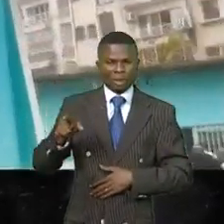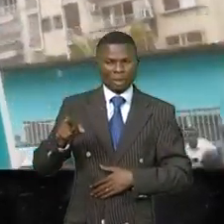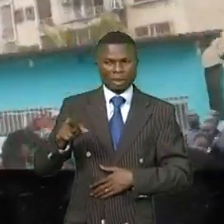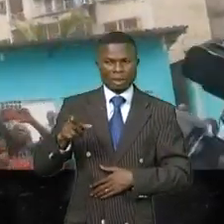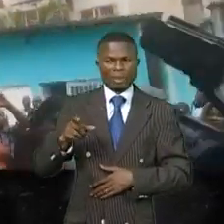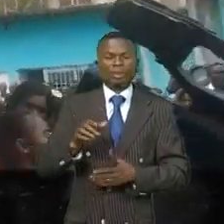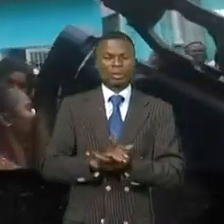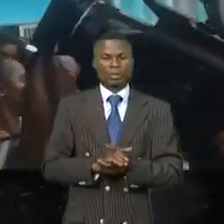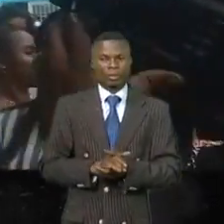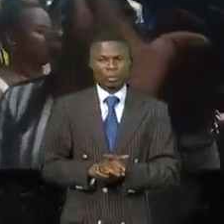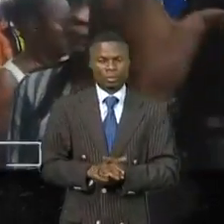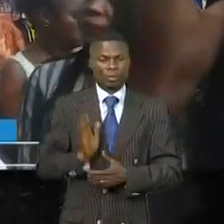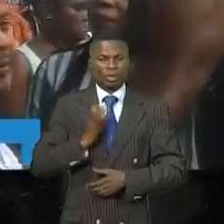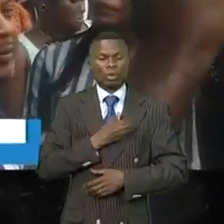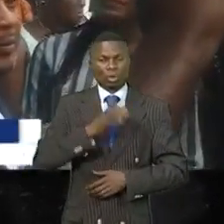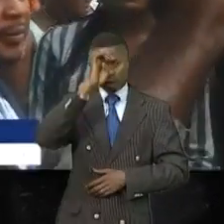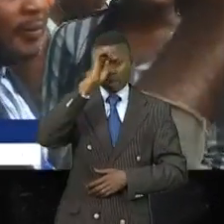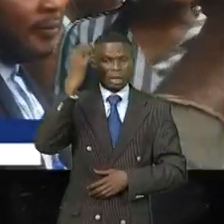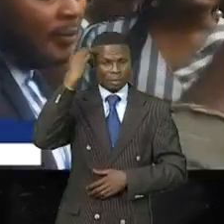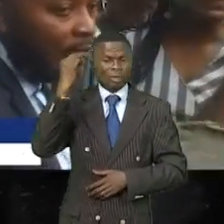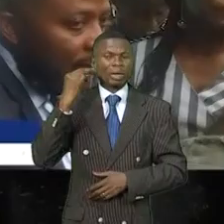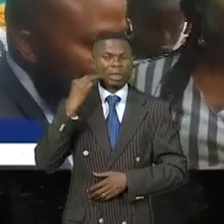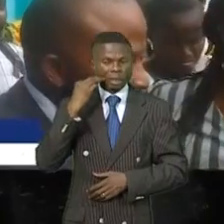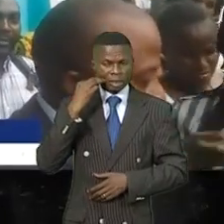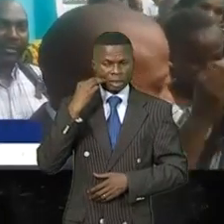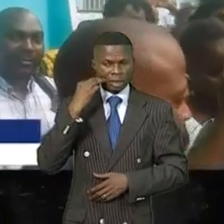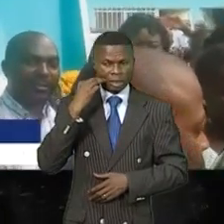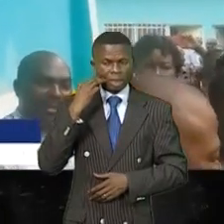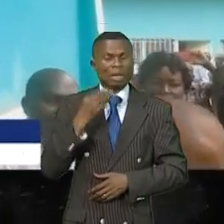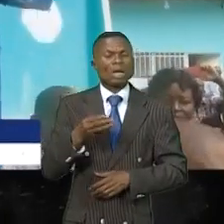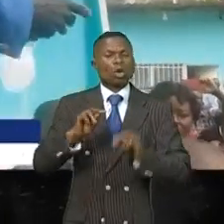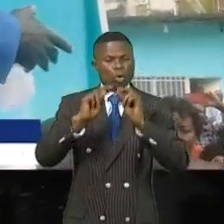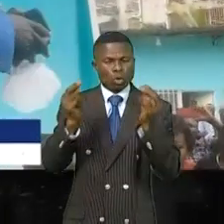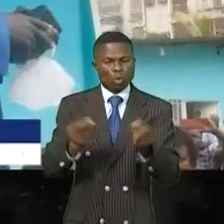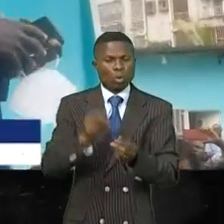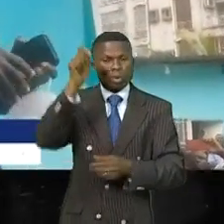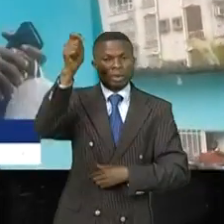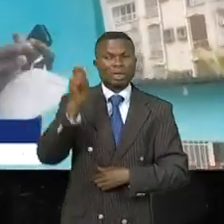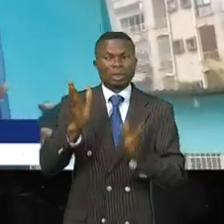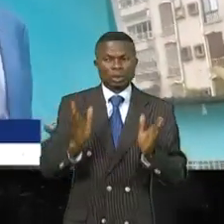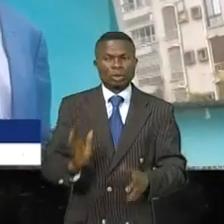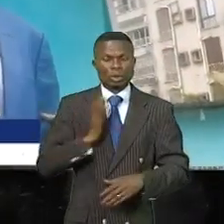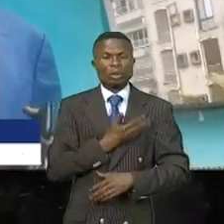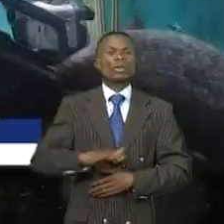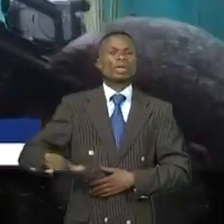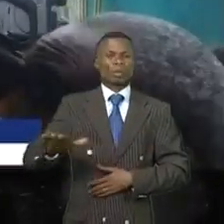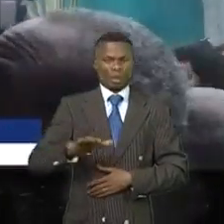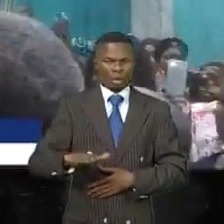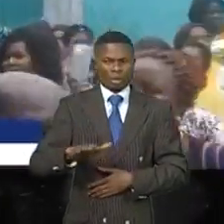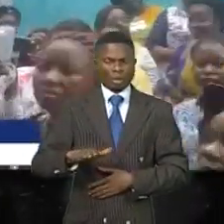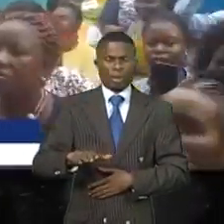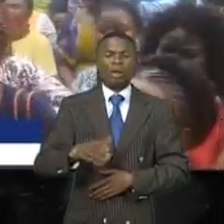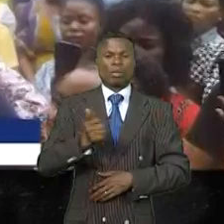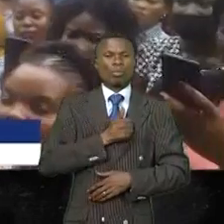Notre excellence a été comptée parmi les guerriers de la République.